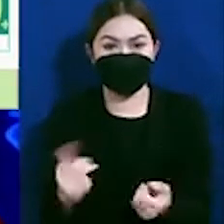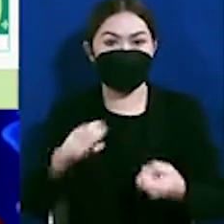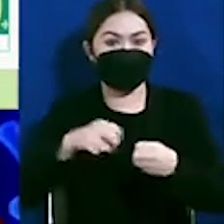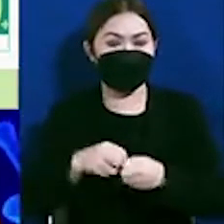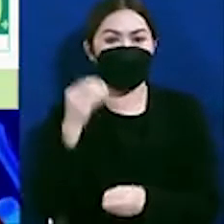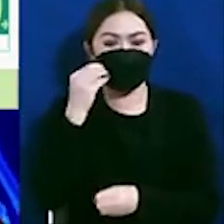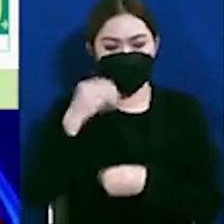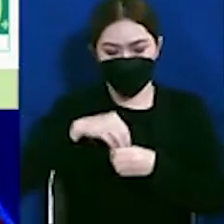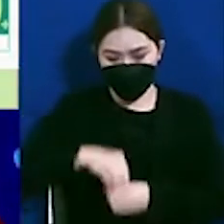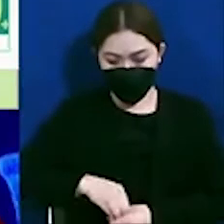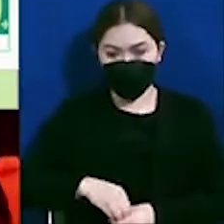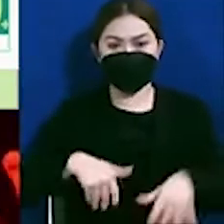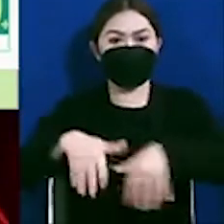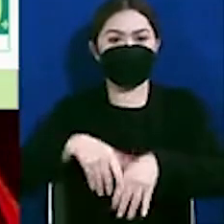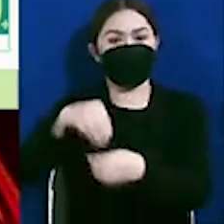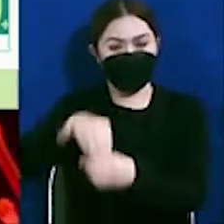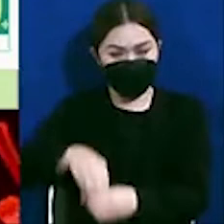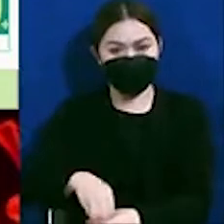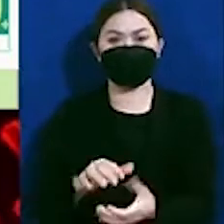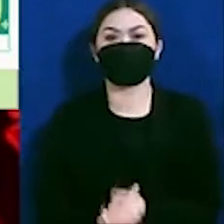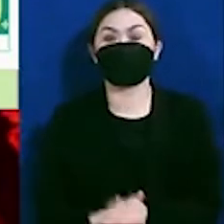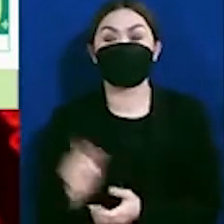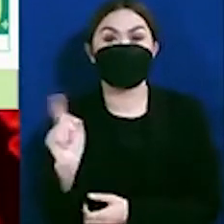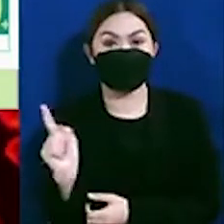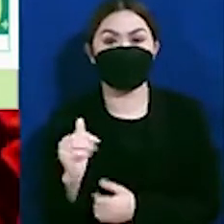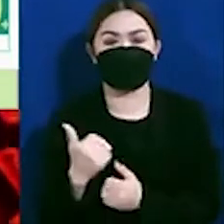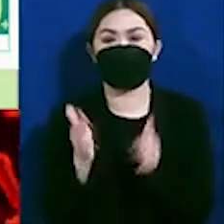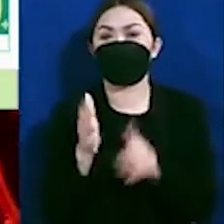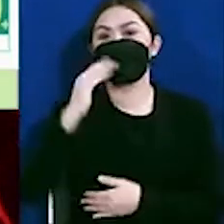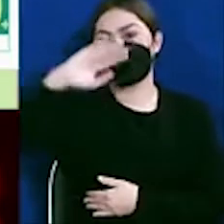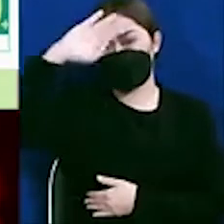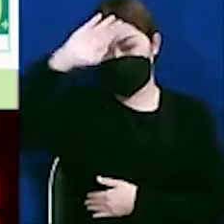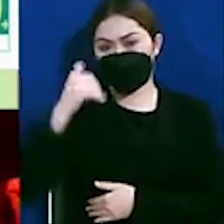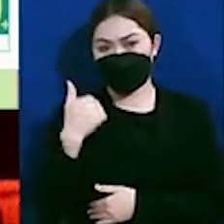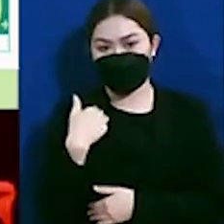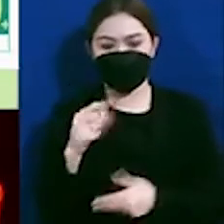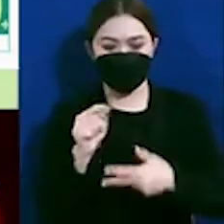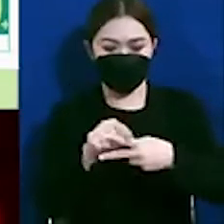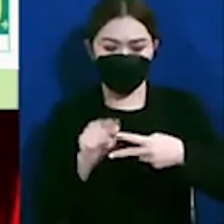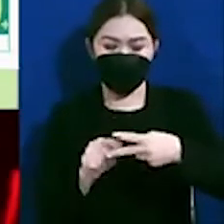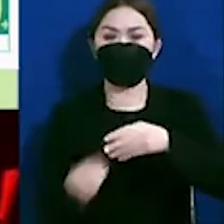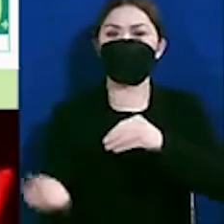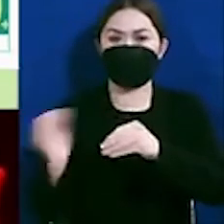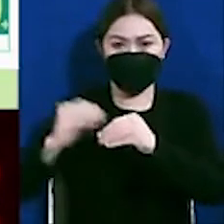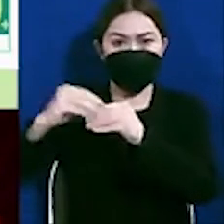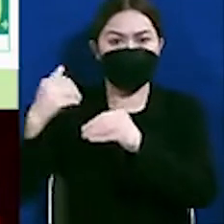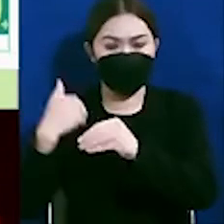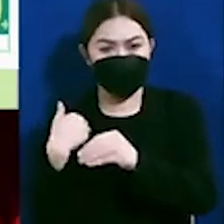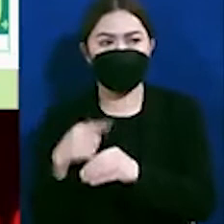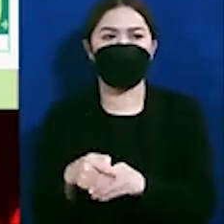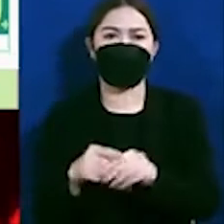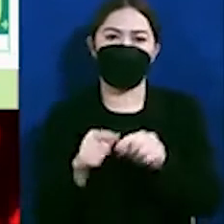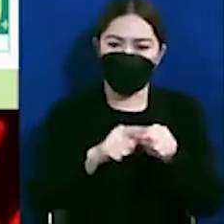ของ Home isolationชื่อหรือคัมภีร์ที่ isolationและเรียนยืนยันครับจำนวนผู้ป่วยทั้งในสองชวนนี้กำลังเพิ่มขึ้นแบบ